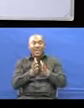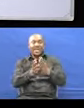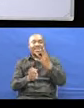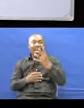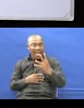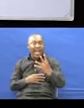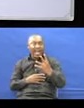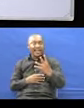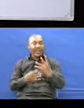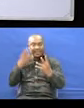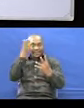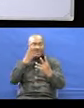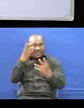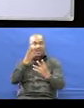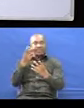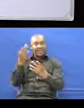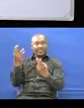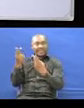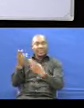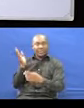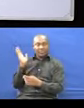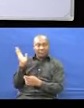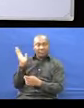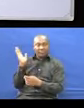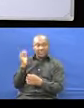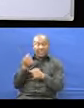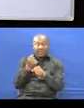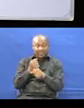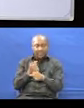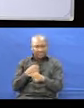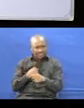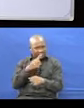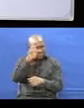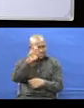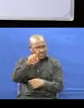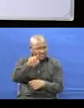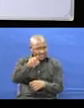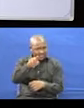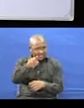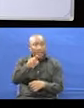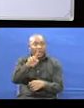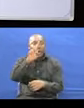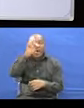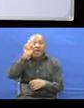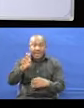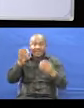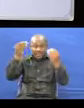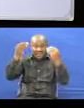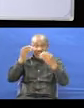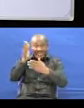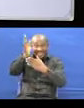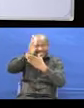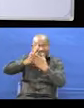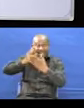sehemu namna hii zenye asili moja atafanya. Lakini nikuulize kitu kimoja. Kwa nini tunajifunza sehemu? Unajua unafikiri